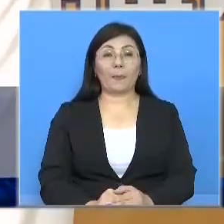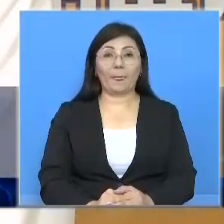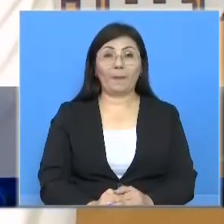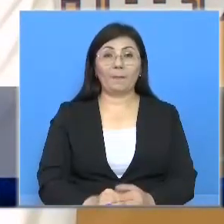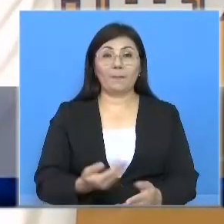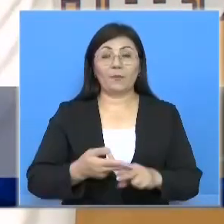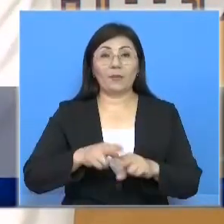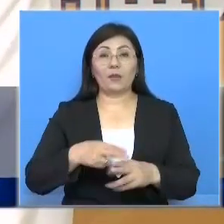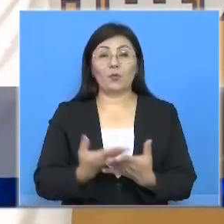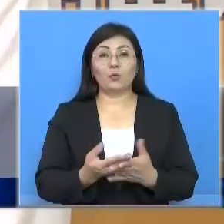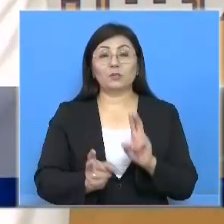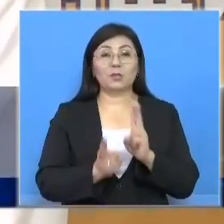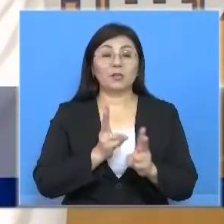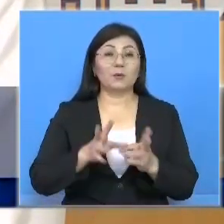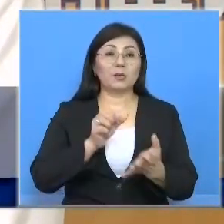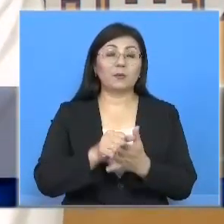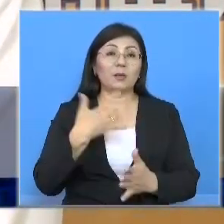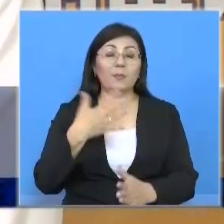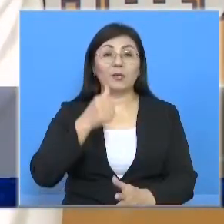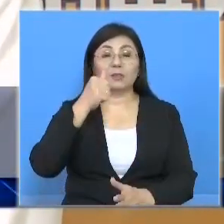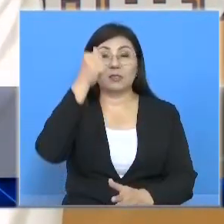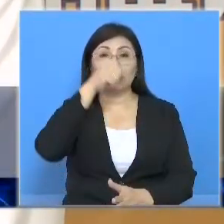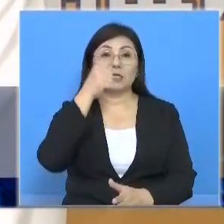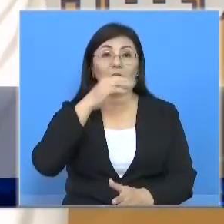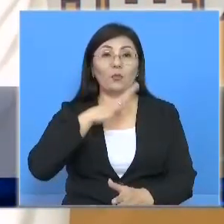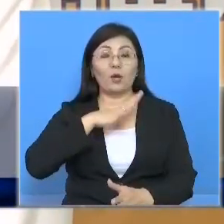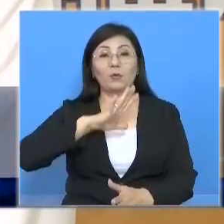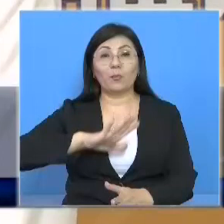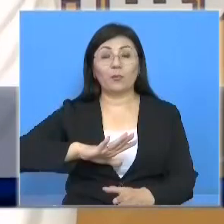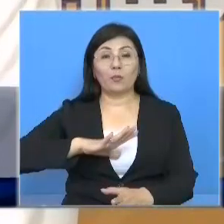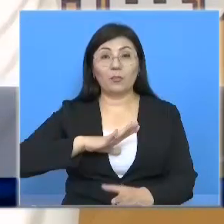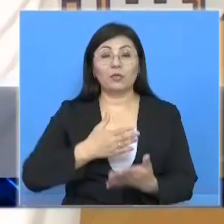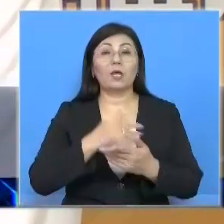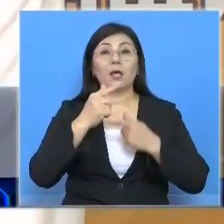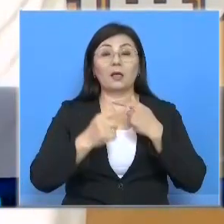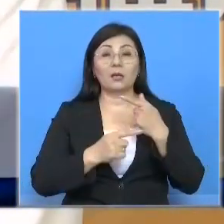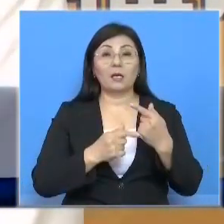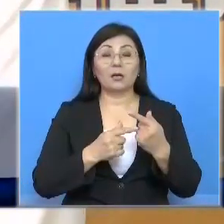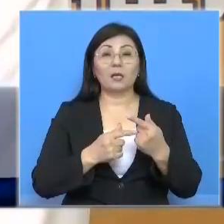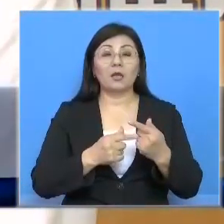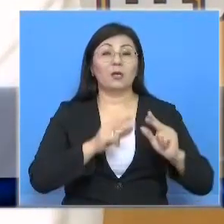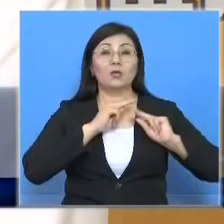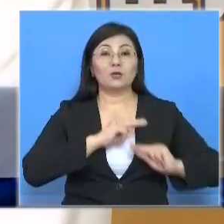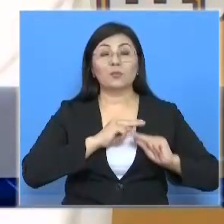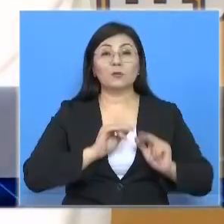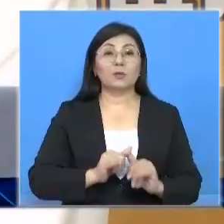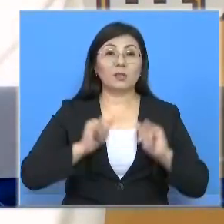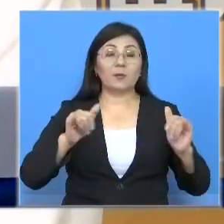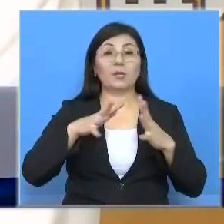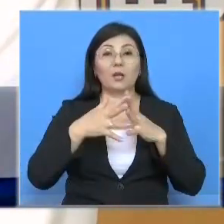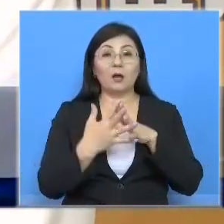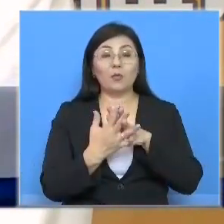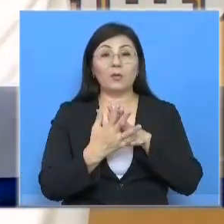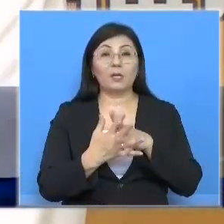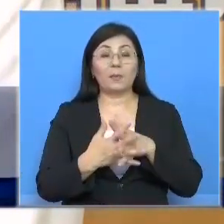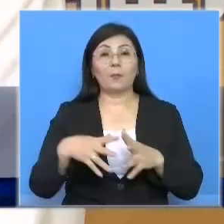Мен осы кондитер өнімімен айналысқаныма 5 жылдай уақыт болды. Сол кондитер өнімін әрі қарай дамытып, ауылымның